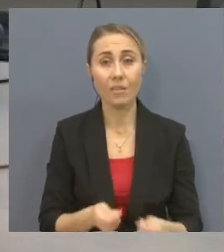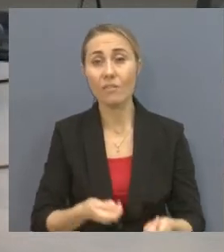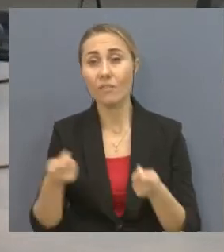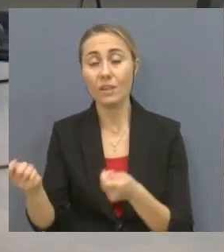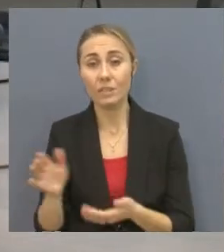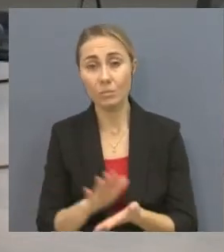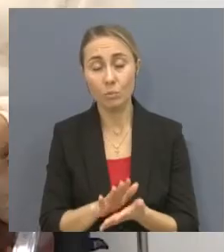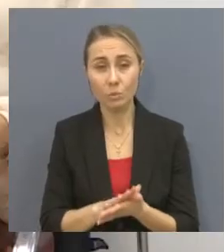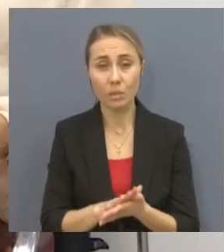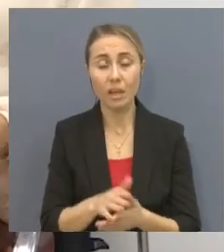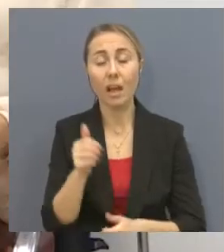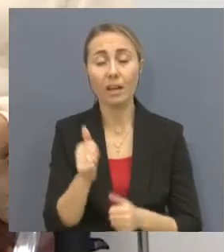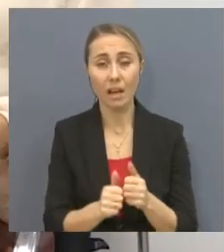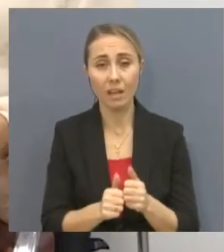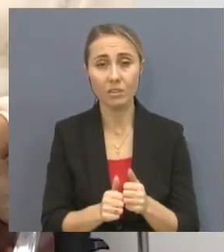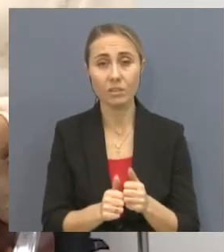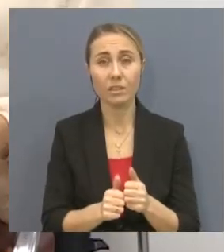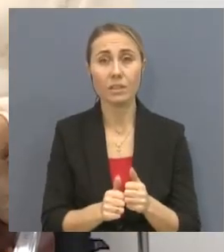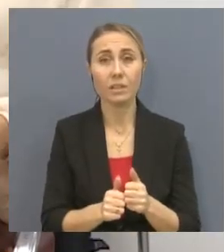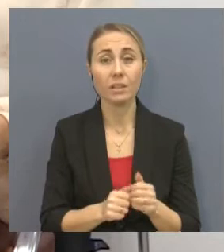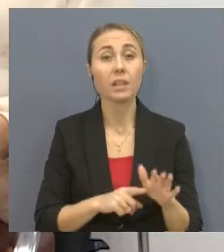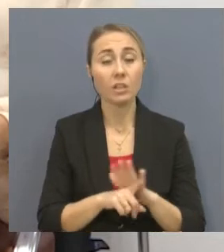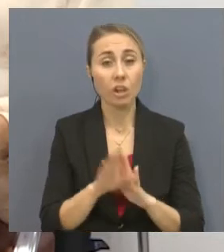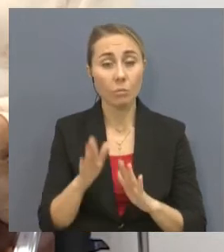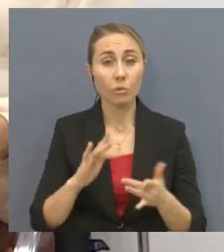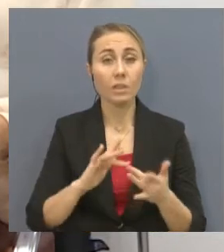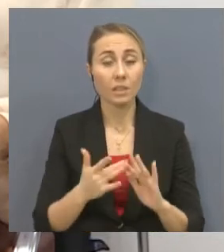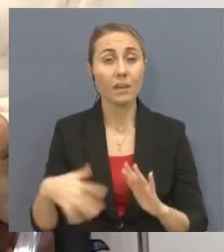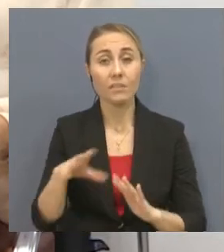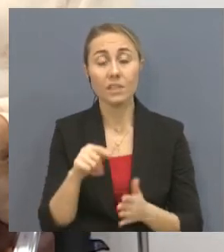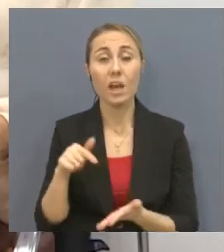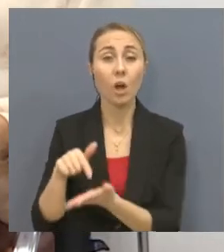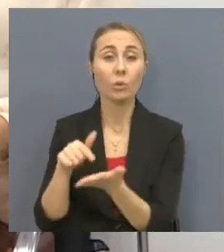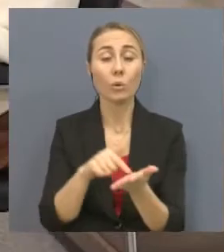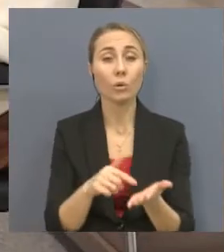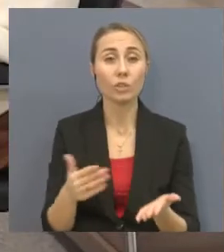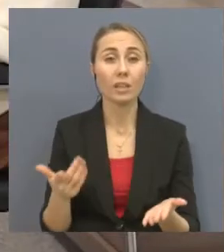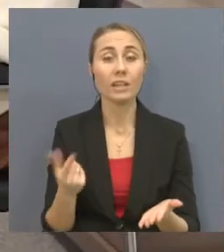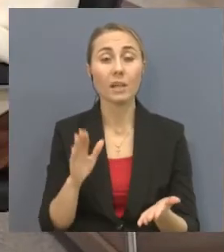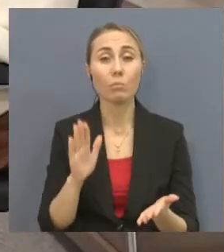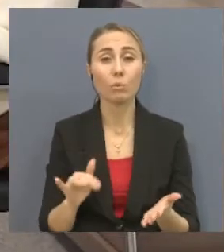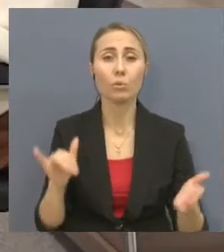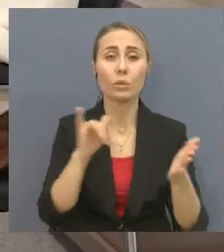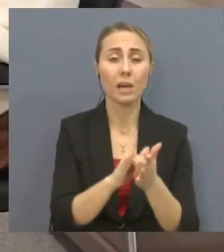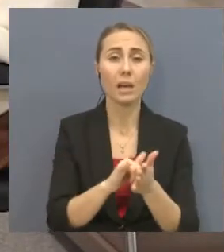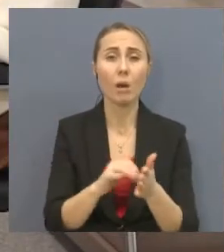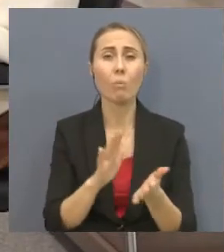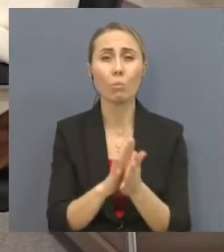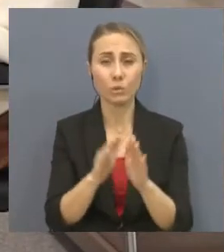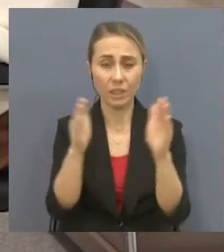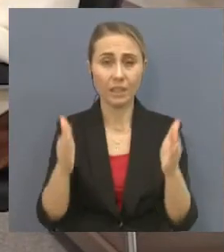каждый сначала будут оцифрованы все точки где будут находиться мусорные контейнеры в баке